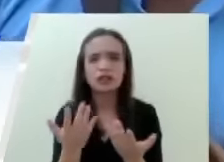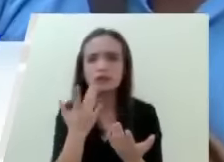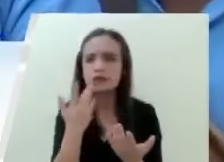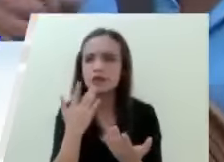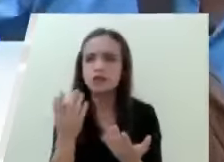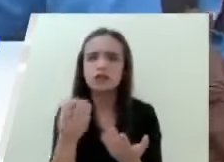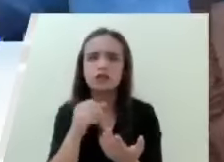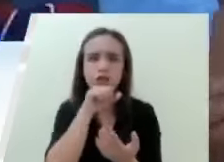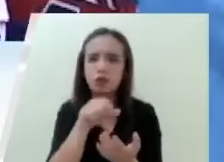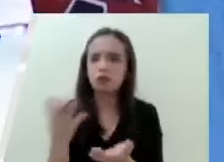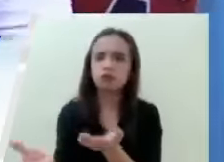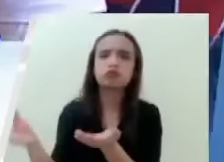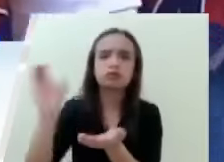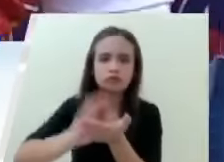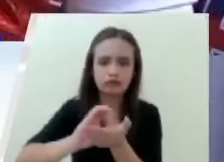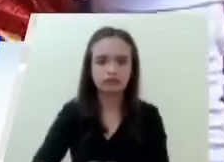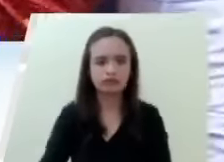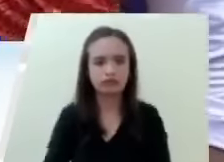muna!